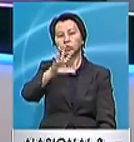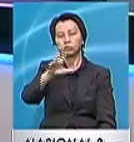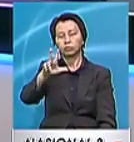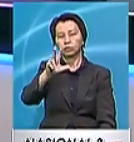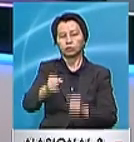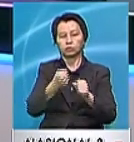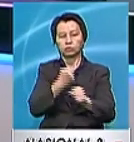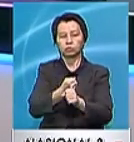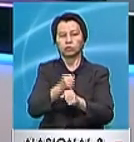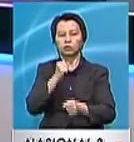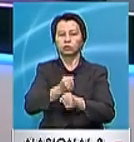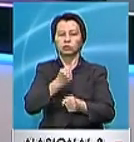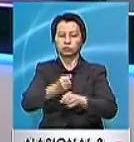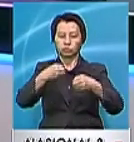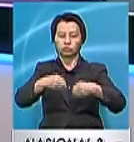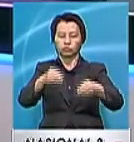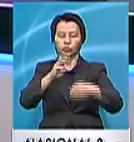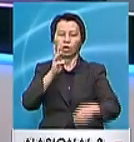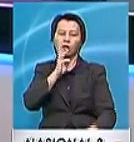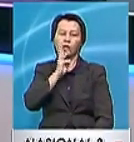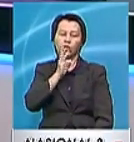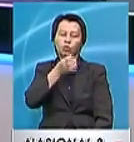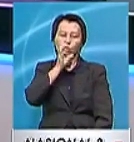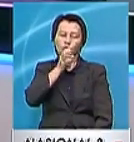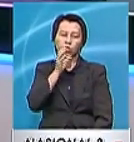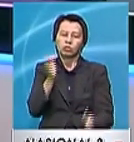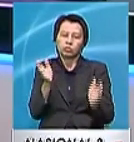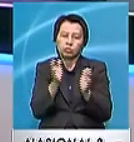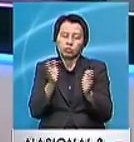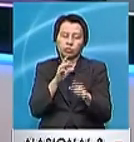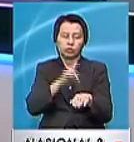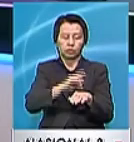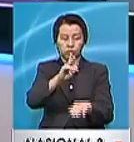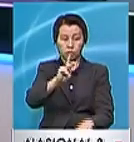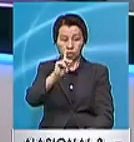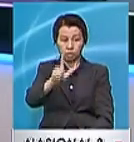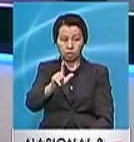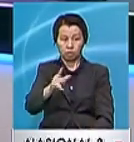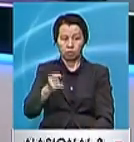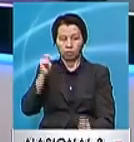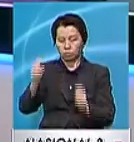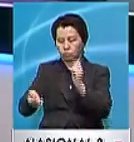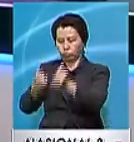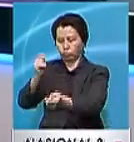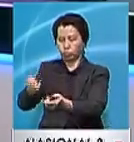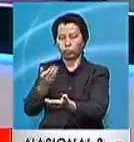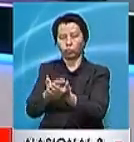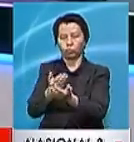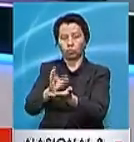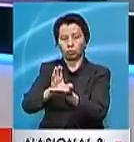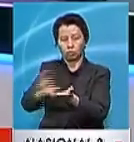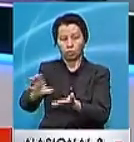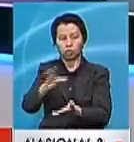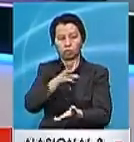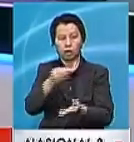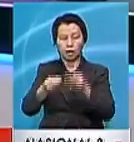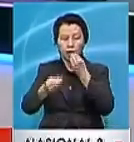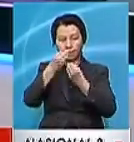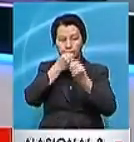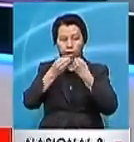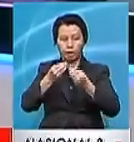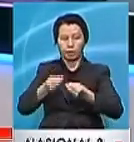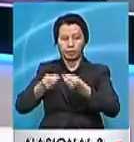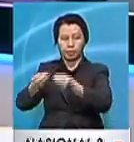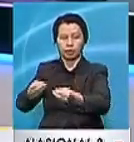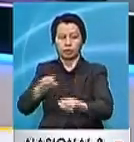bekerja menjual air minuman secara kecil-kecilan di sekitar Kuala Lumpur. Sumbangan berupa wang tunai dan makanan disampaikan